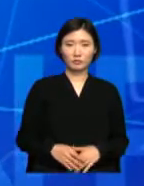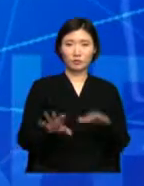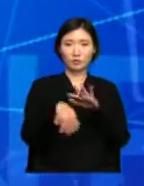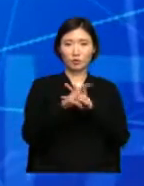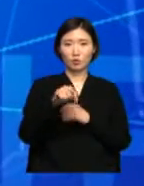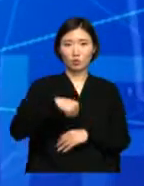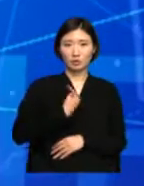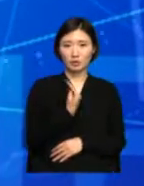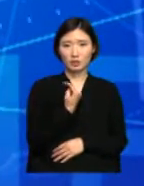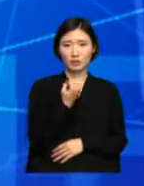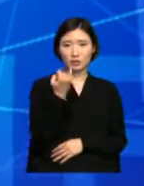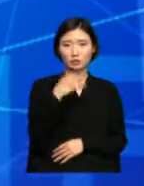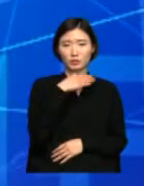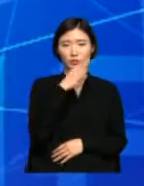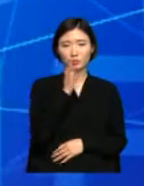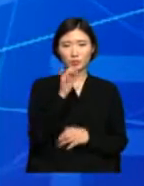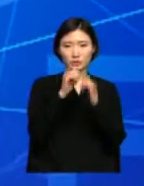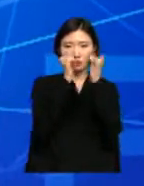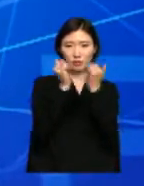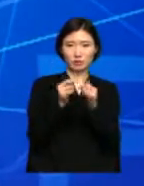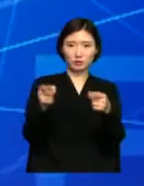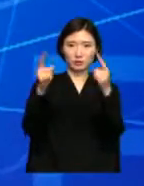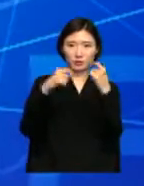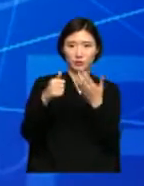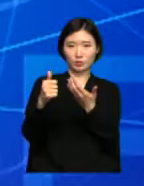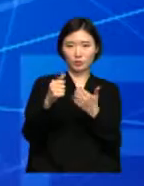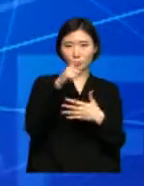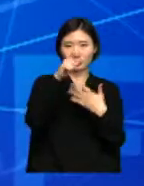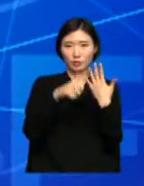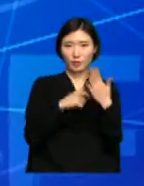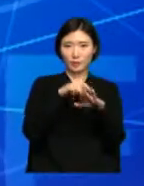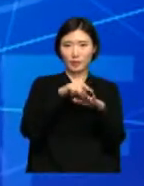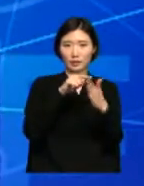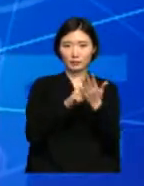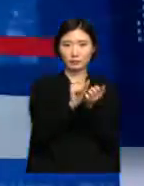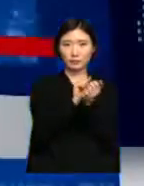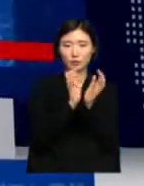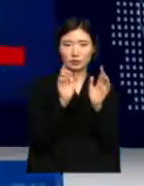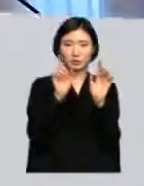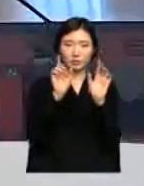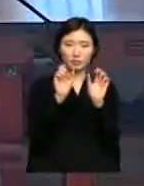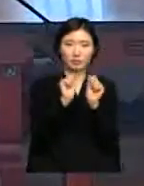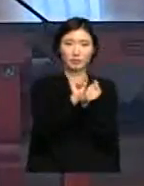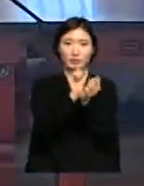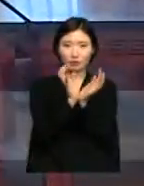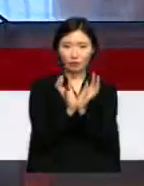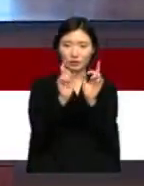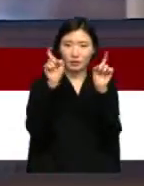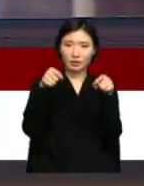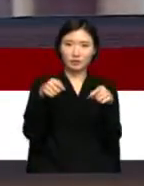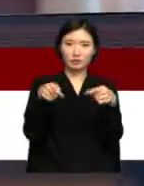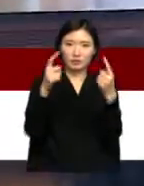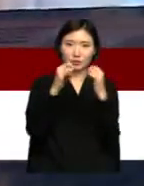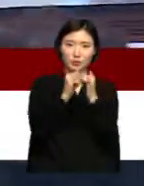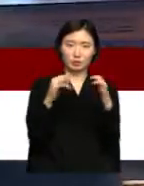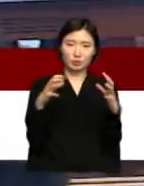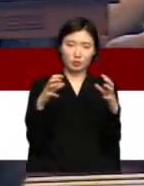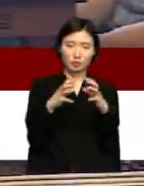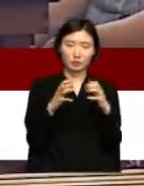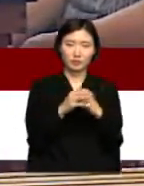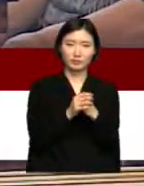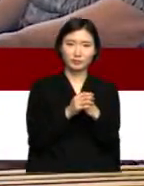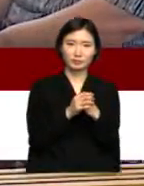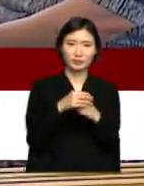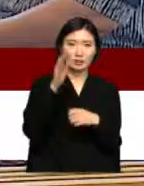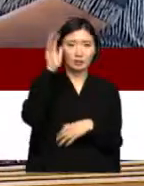종로구가 홀몸 여성 어르신의 사회 참여를 유도하는 프로그램 마음꽃이 피었다 참가자를 모집합니다. 마음꽃이